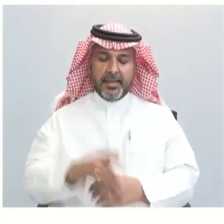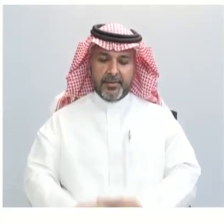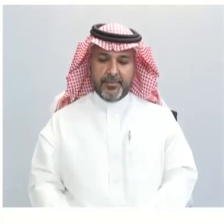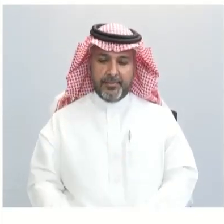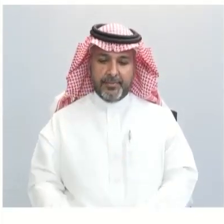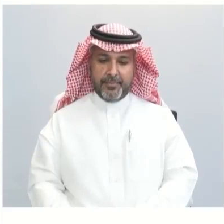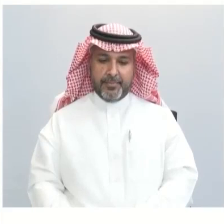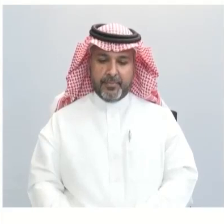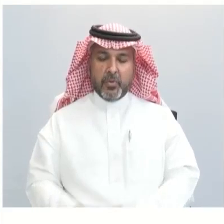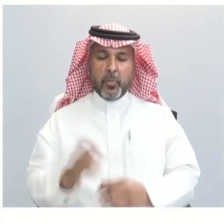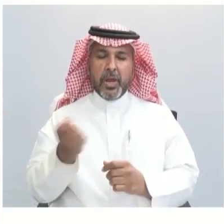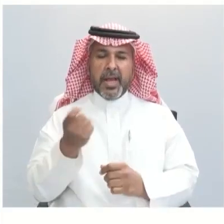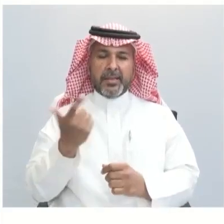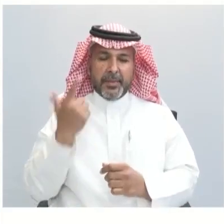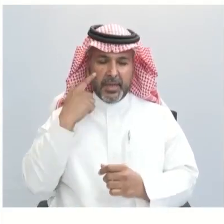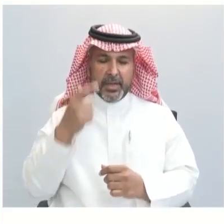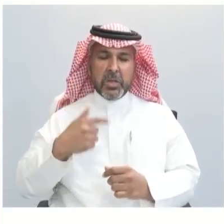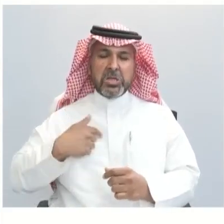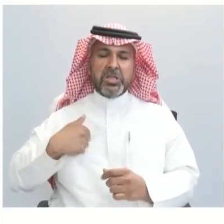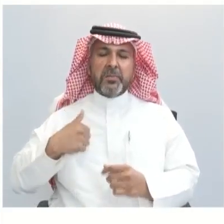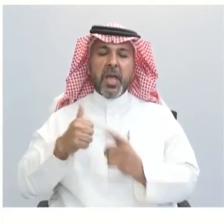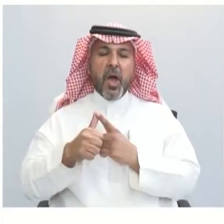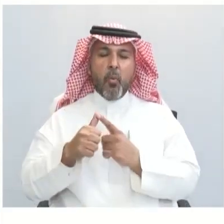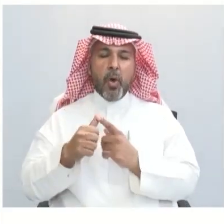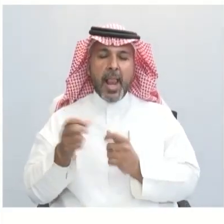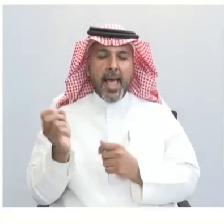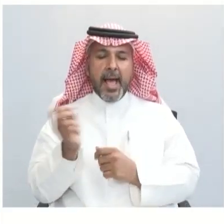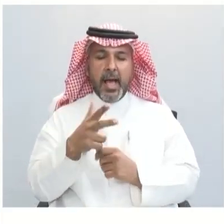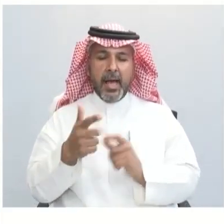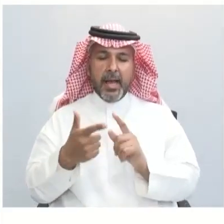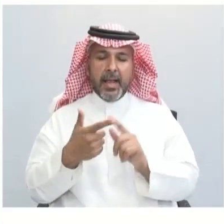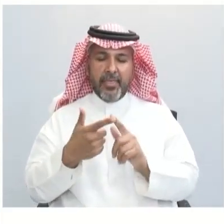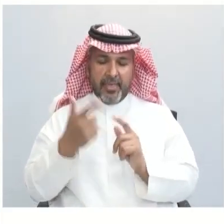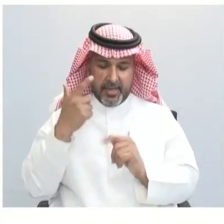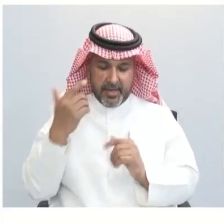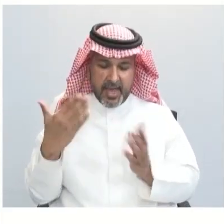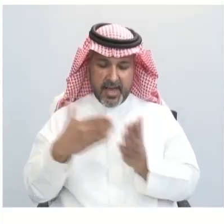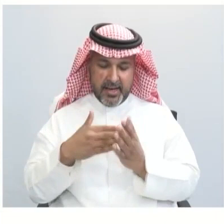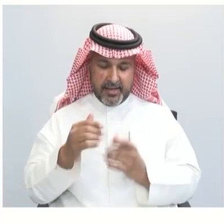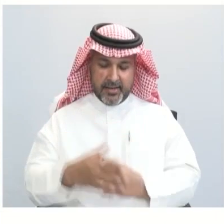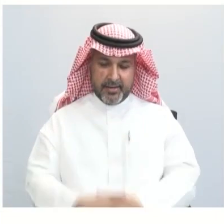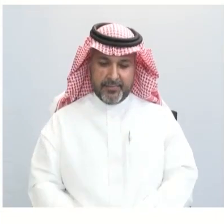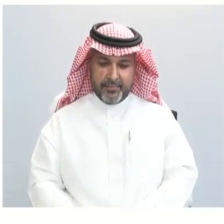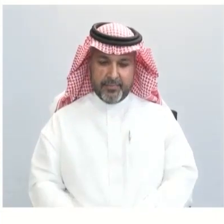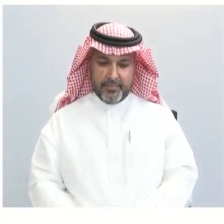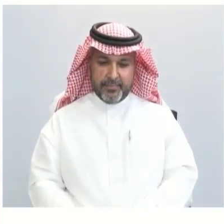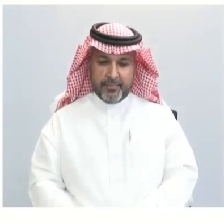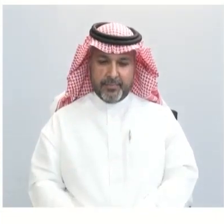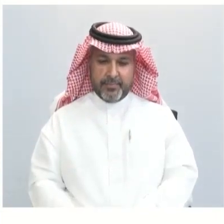الآن سنقوم بتعبئة البيانات مثل الاسم الأول والاسم الأخير،